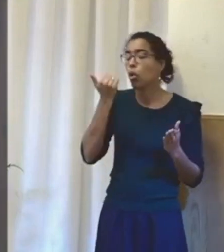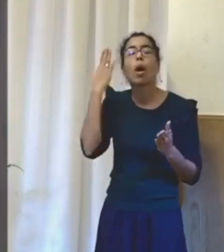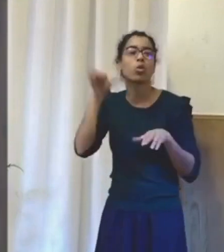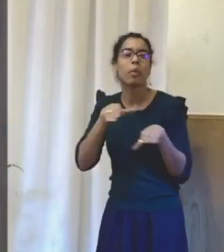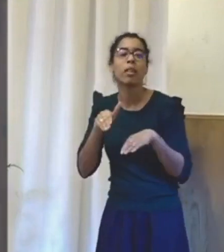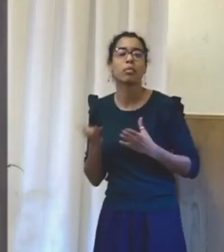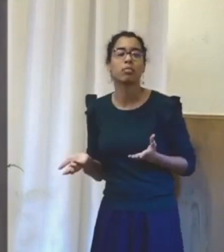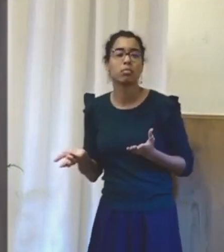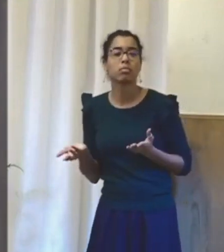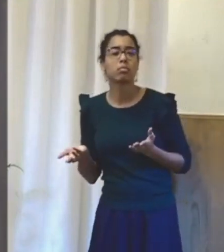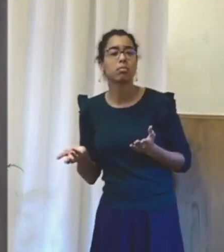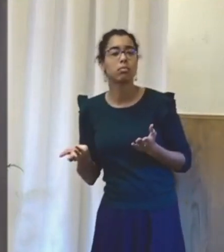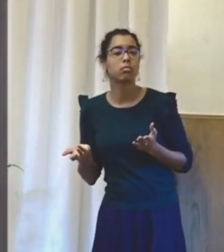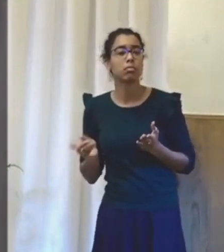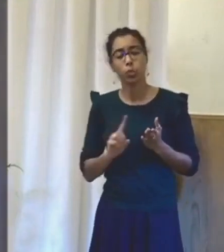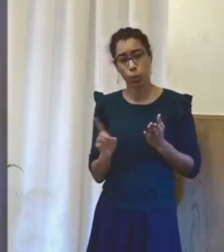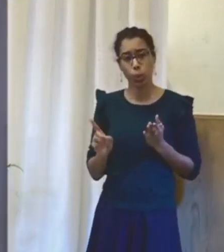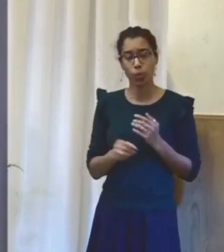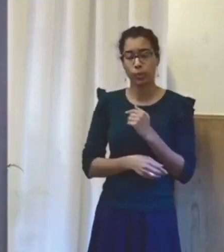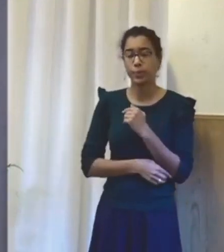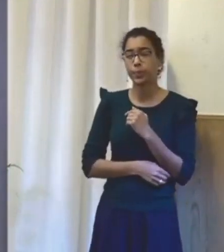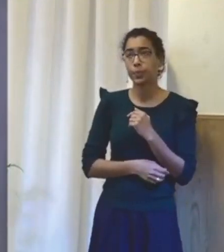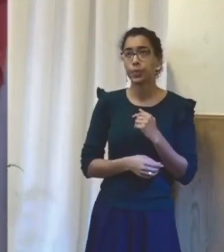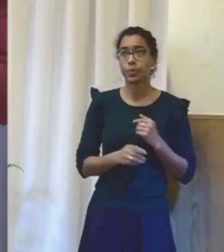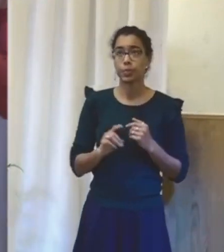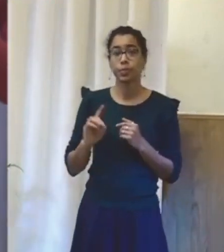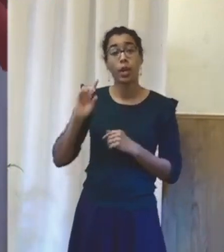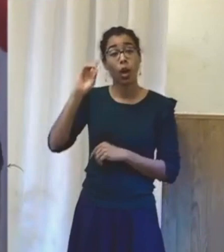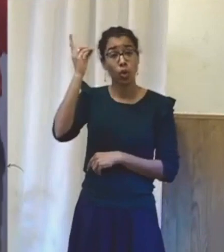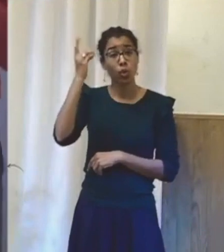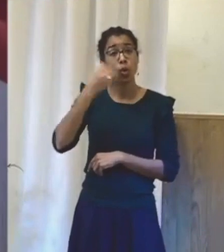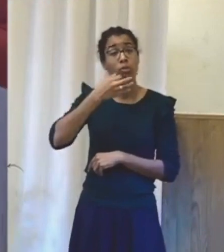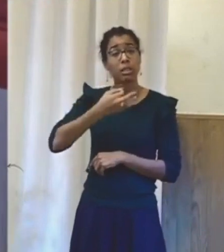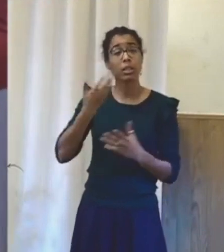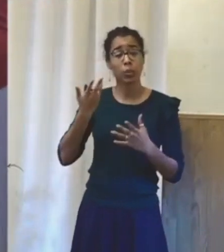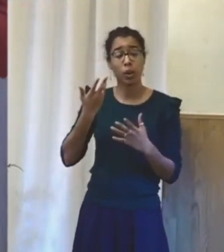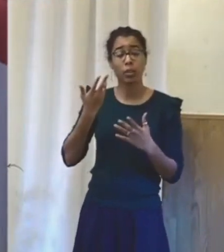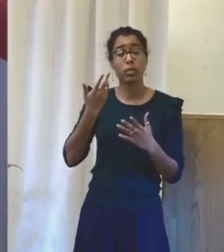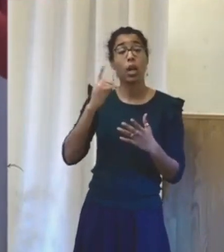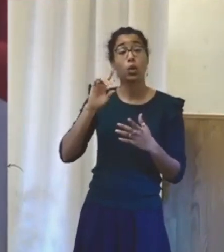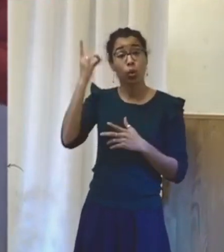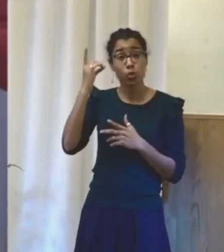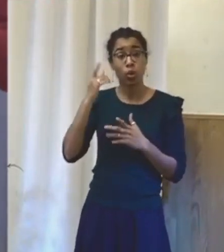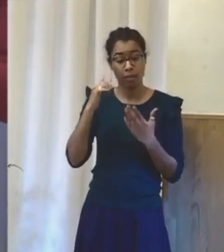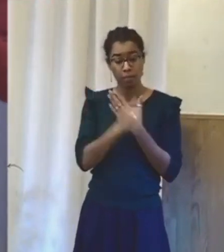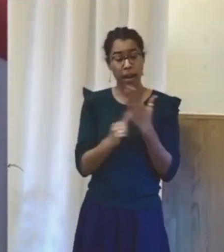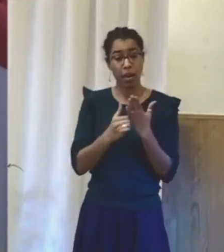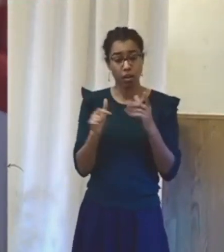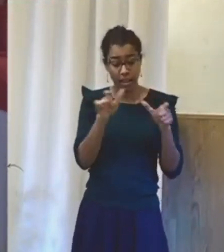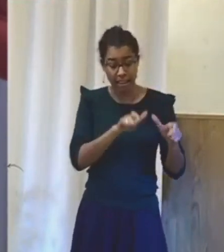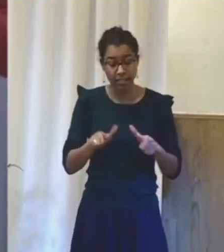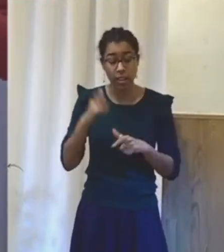façon. Vous savez, la parole dit que Dieu veille sur sa parole pour l'accomplir. Ce qu'il a dit déjà est